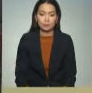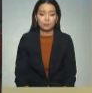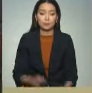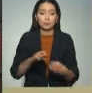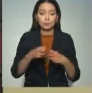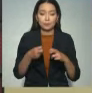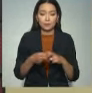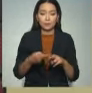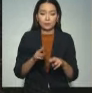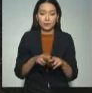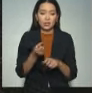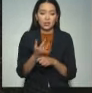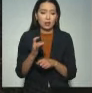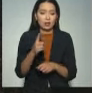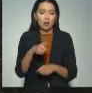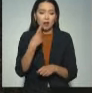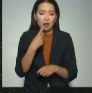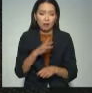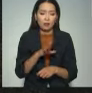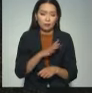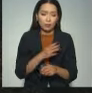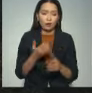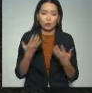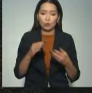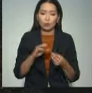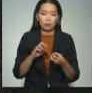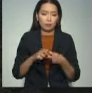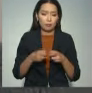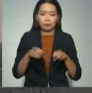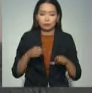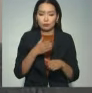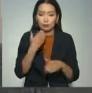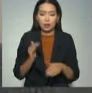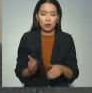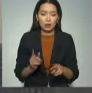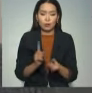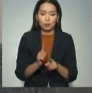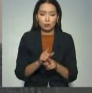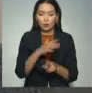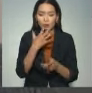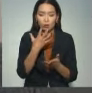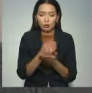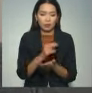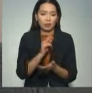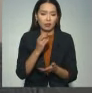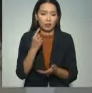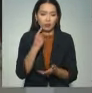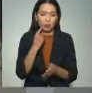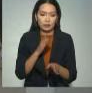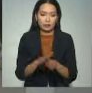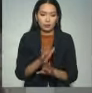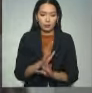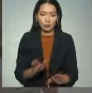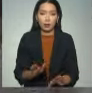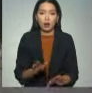Проблема, о которой неоднократно говорили, пока не решена. Компания-подрядчик явно провела некоторые работы недобросовестно.